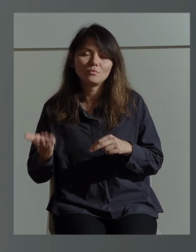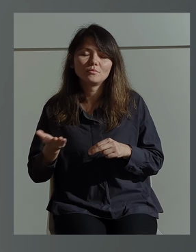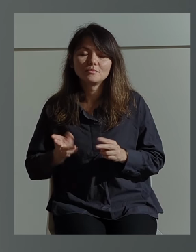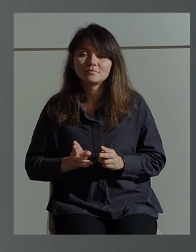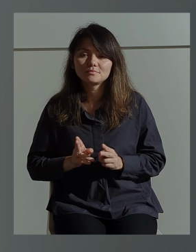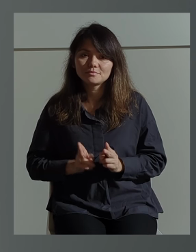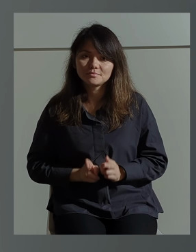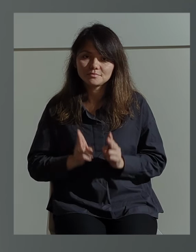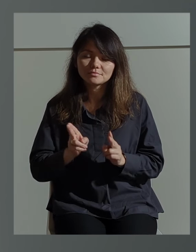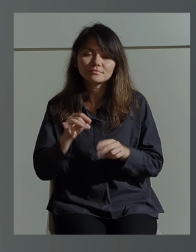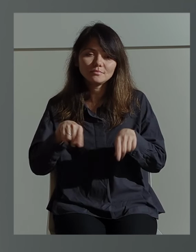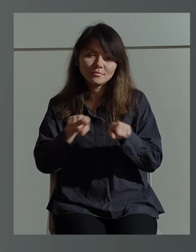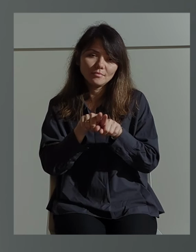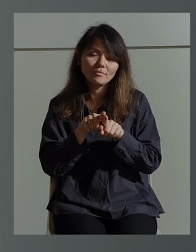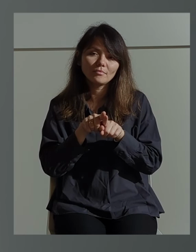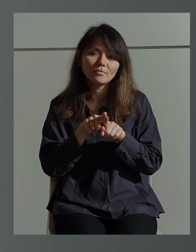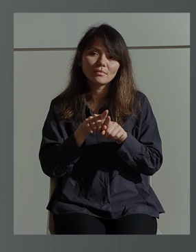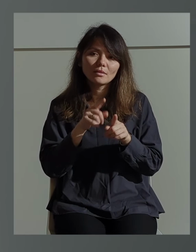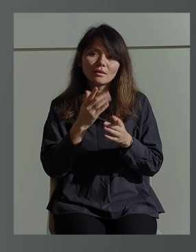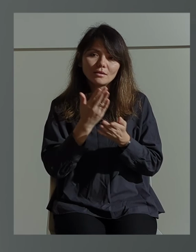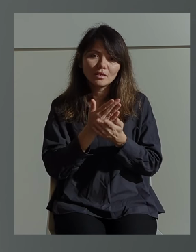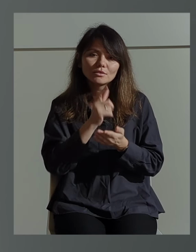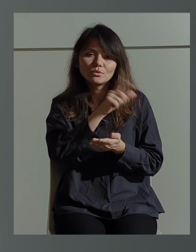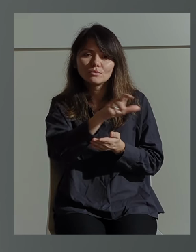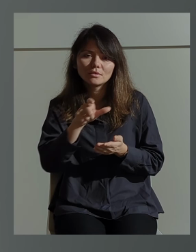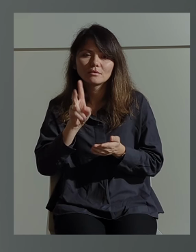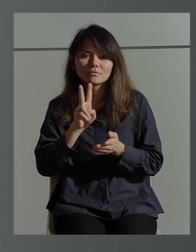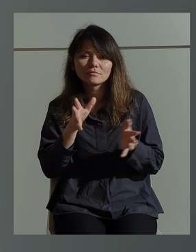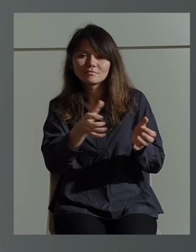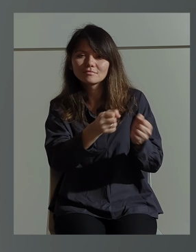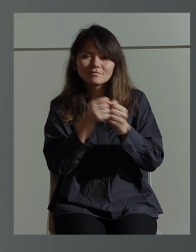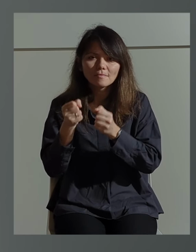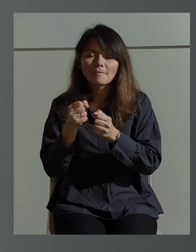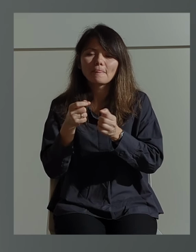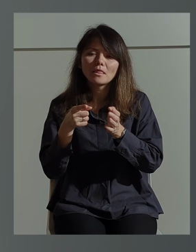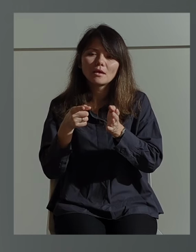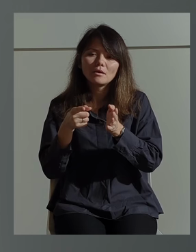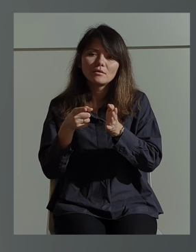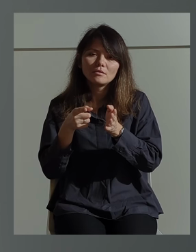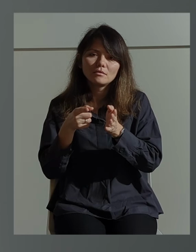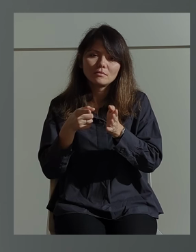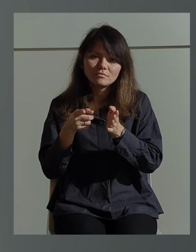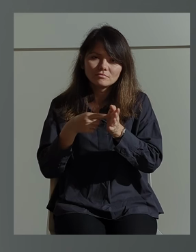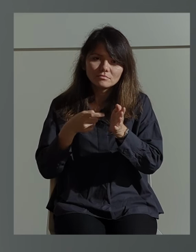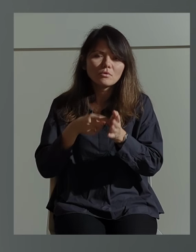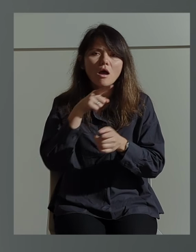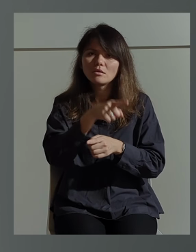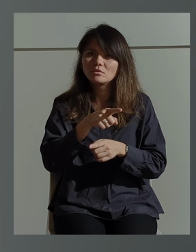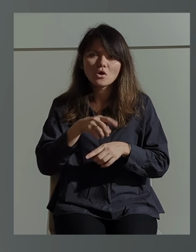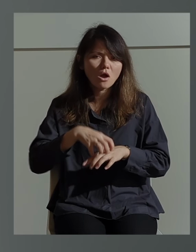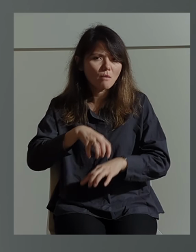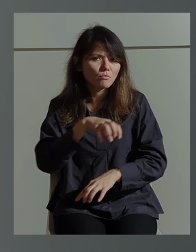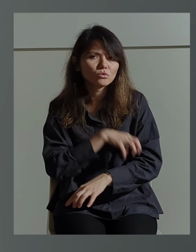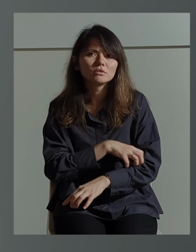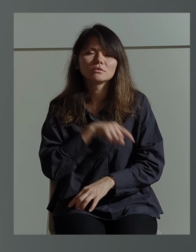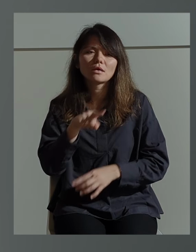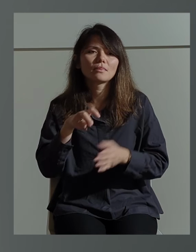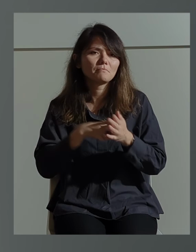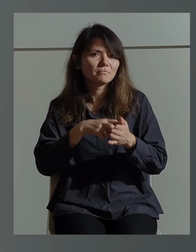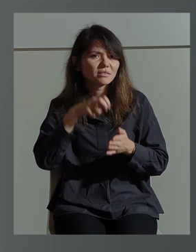людей которых например ловили держали в сталинских застенках но они оставались пламенным коммунистами и писали